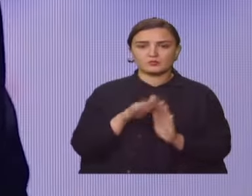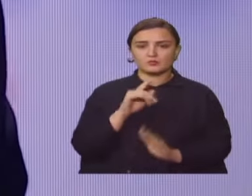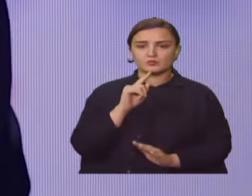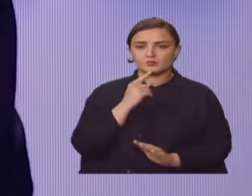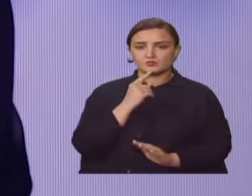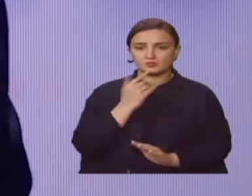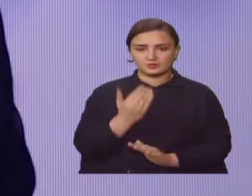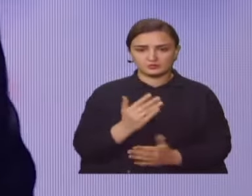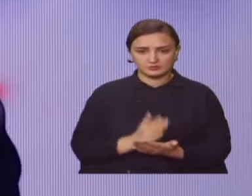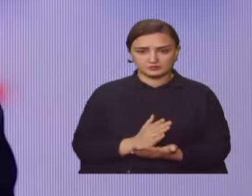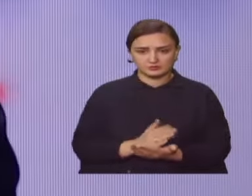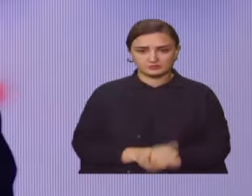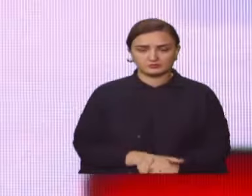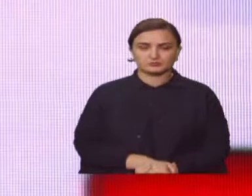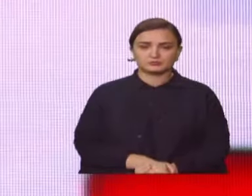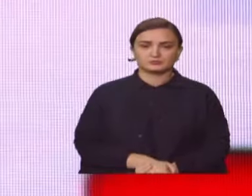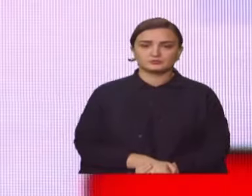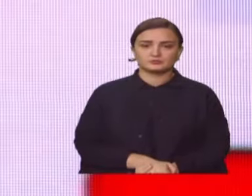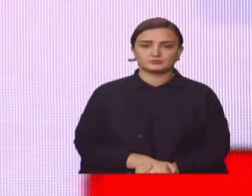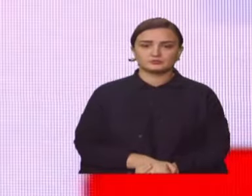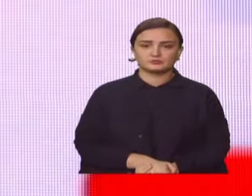მისი გაზრდა და ასე შემდეგ. ანუ ამგვარი